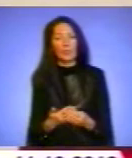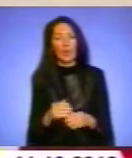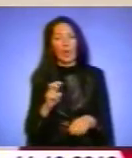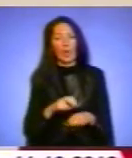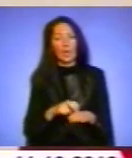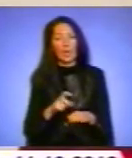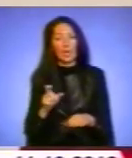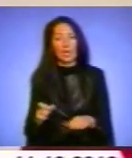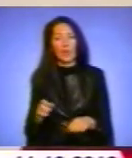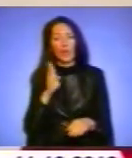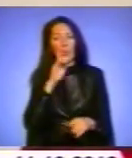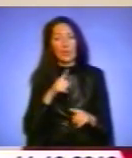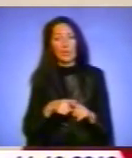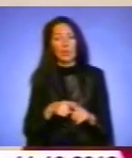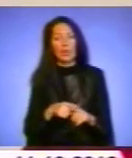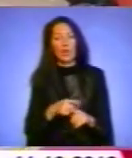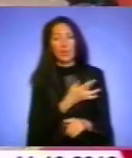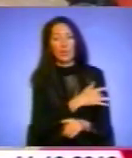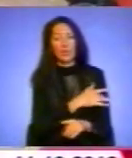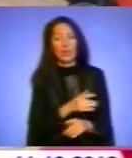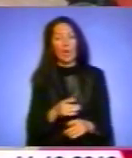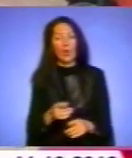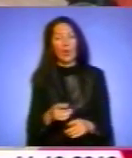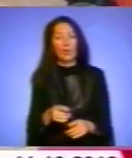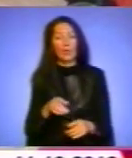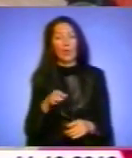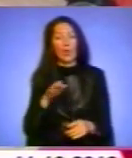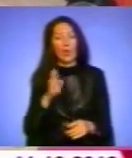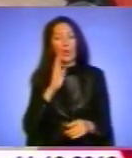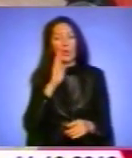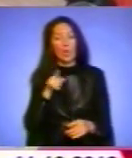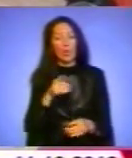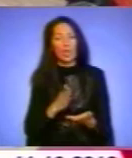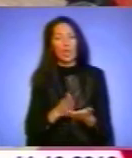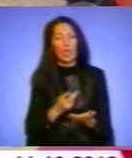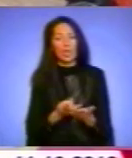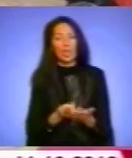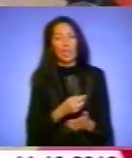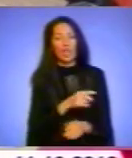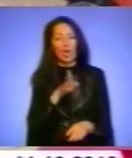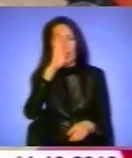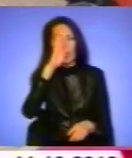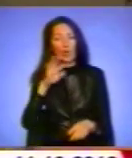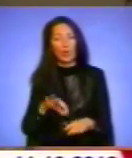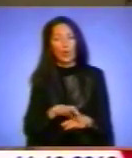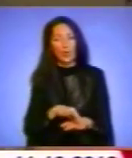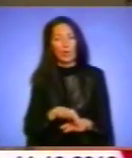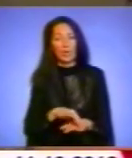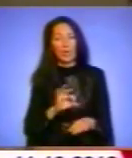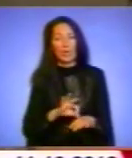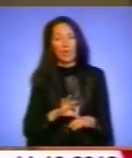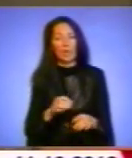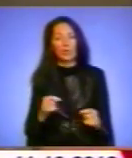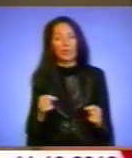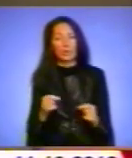лікарів, медсестер, санітарок. У Любомири Скробач тут чоловік. Діагноз невтішний. Каже, вдома не справилася